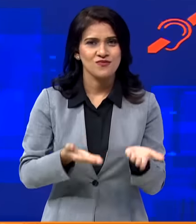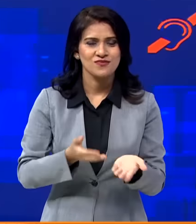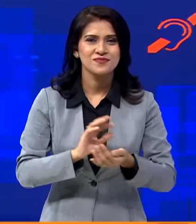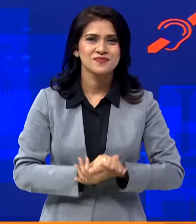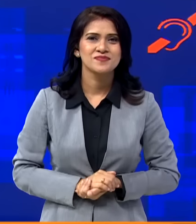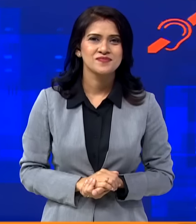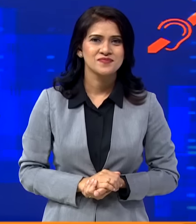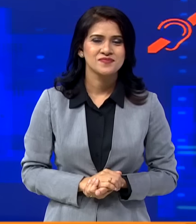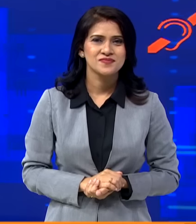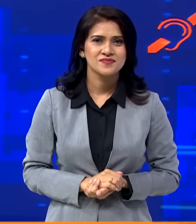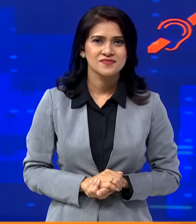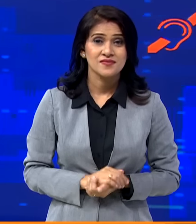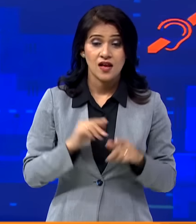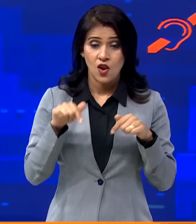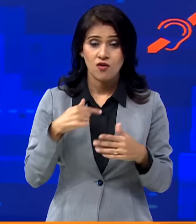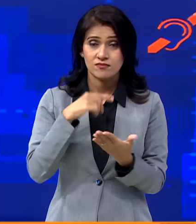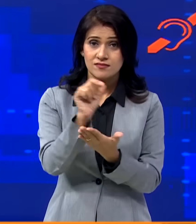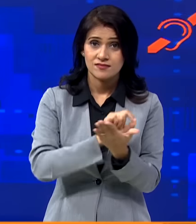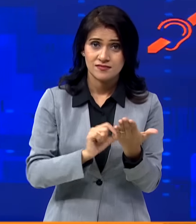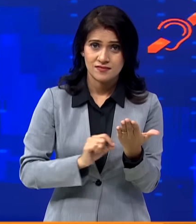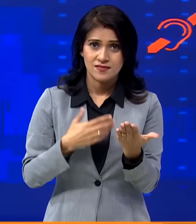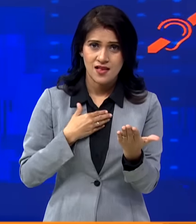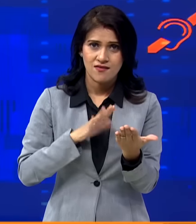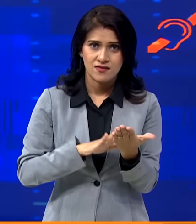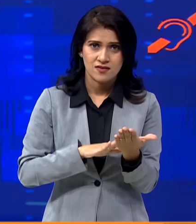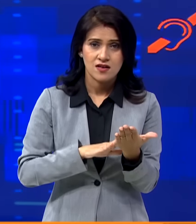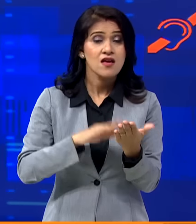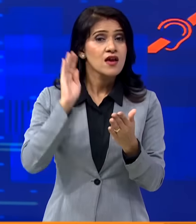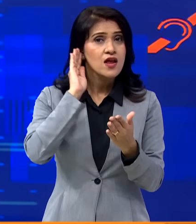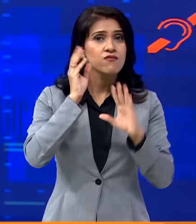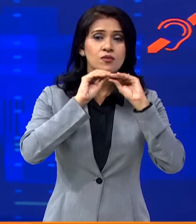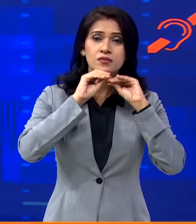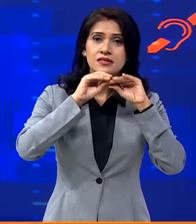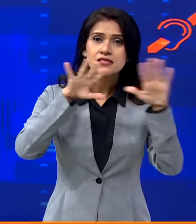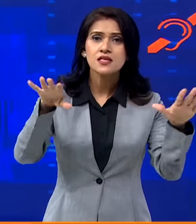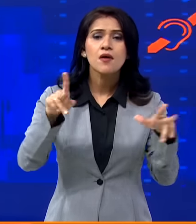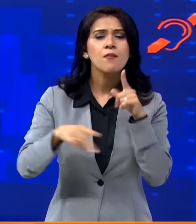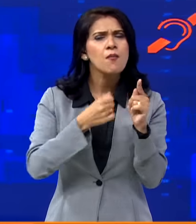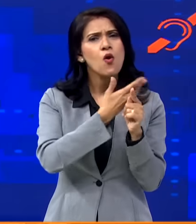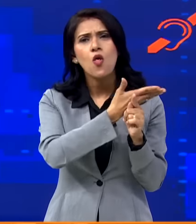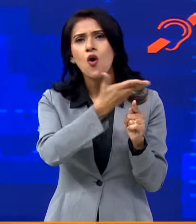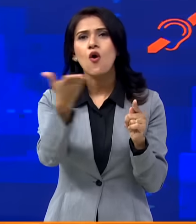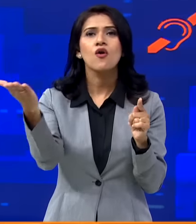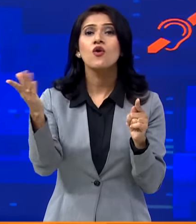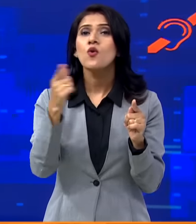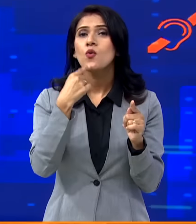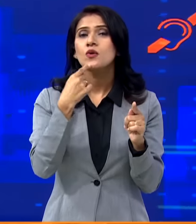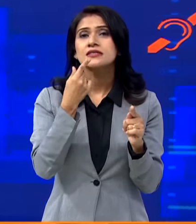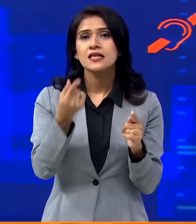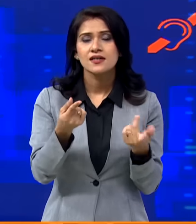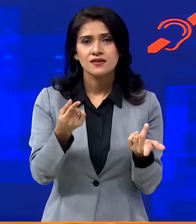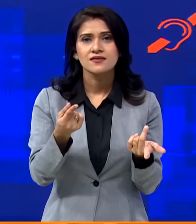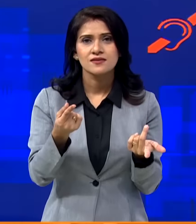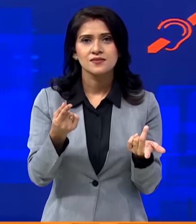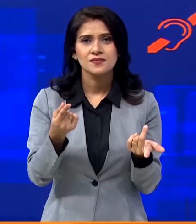हैं अब जो मैंने लिखा है यह मैसेज है उन तमाम लोगों को जो यह कहते